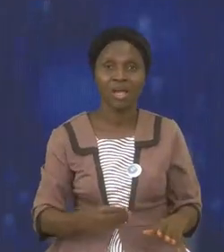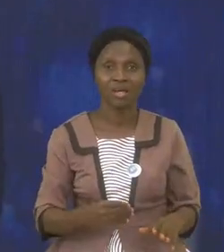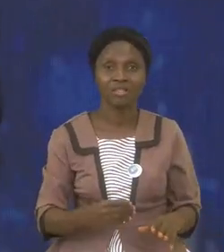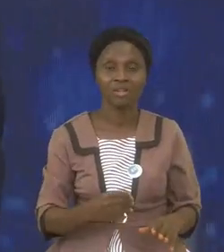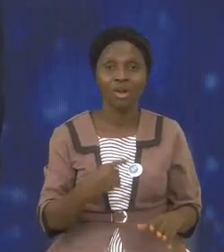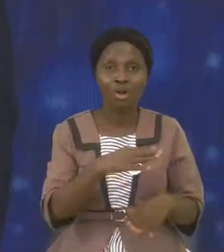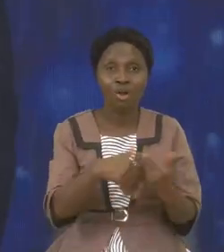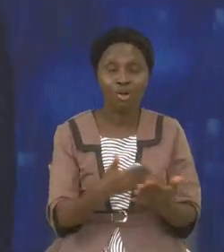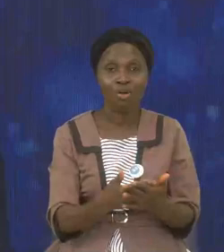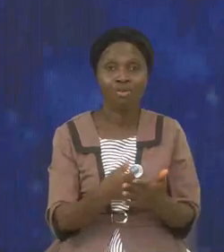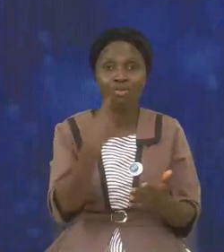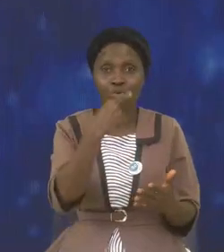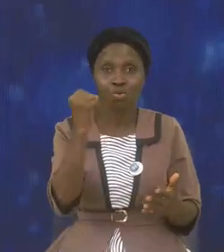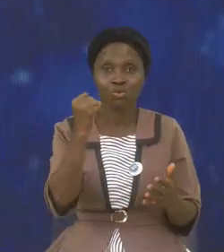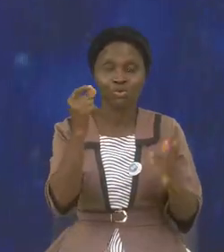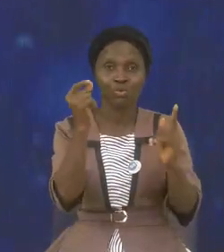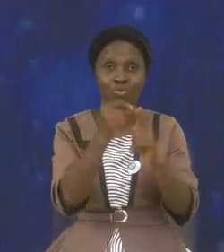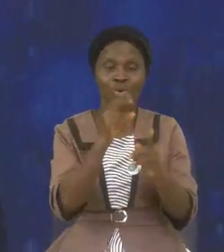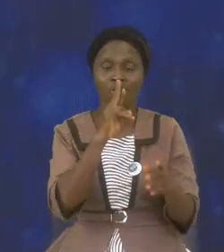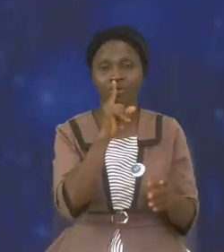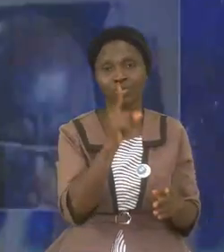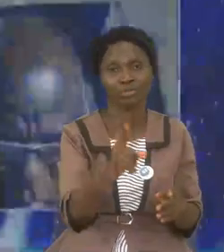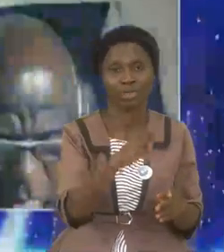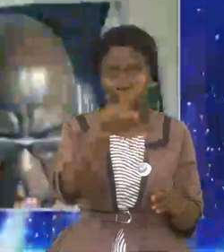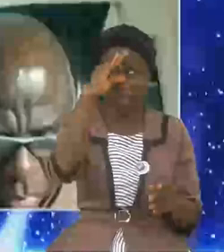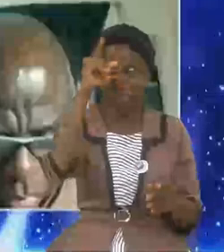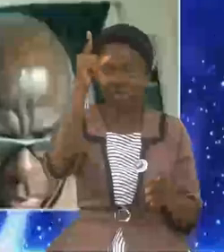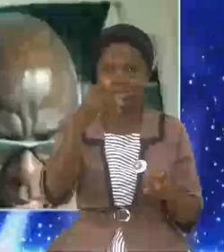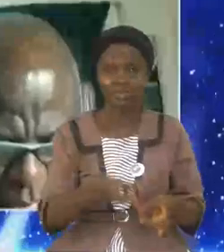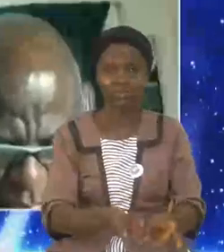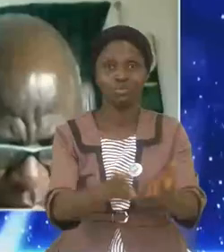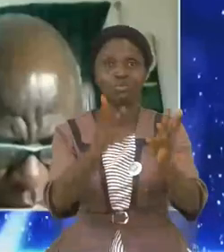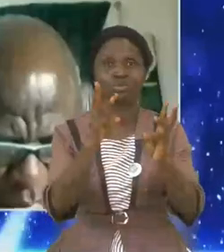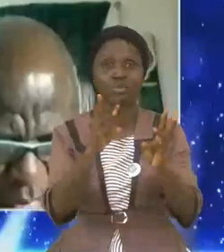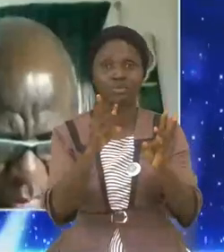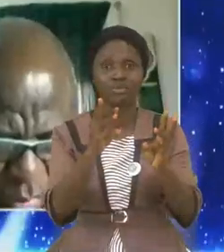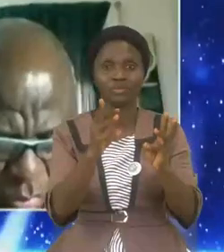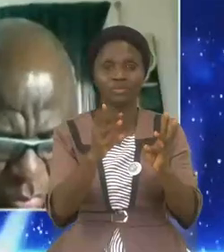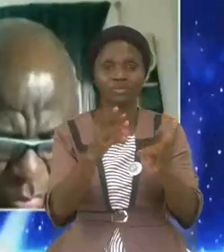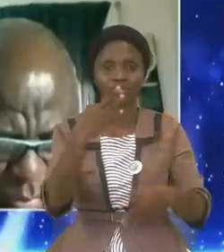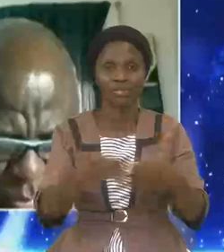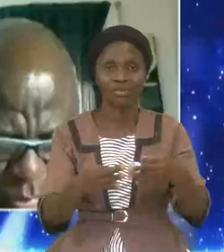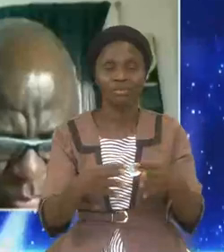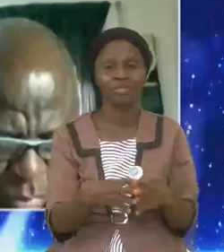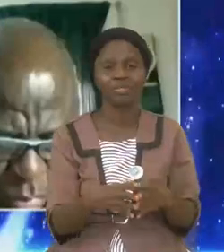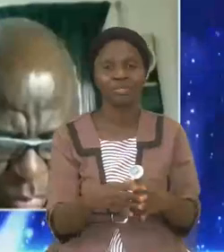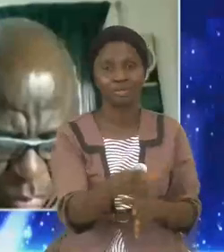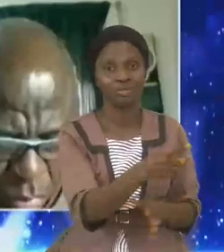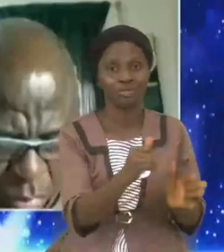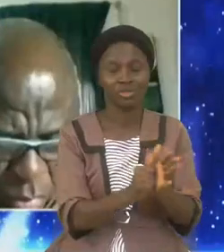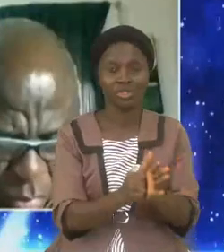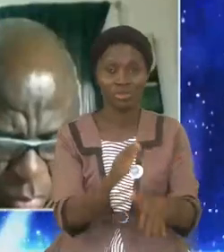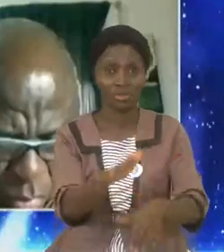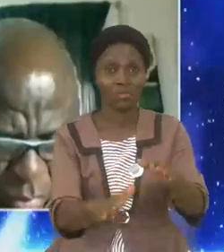qui a l'autorité sur les empereurs et les monarques du monde, dont toutes les œuvres sont vraies et les voies